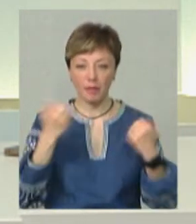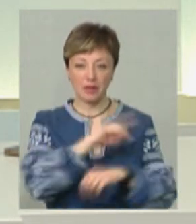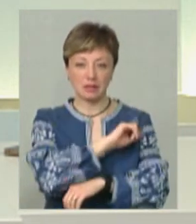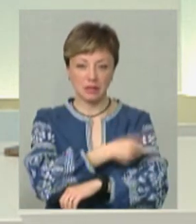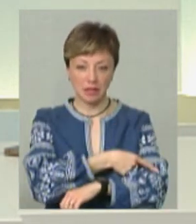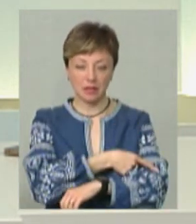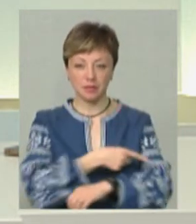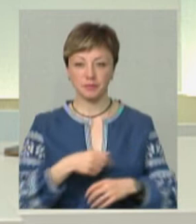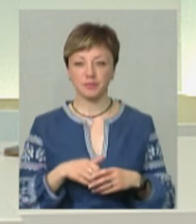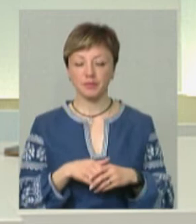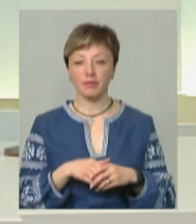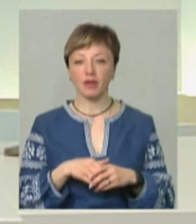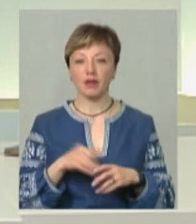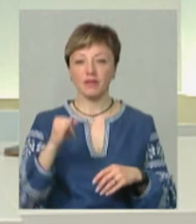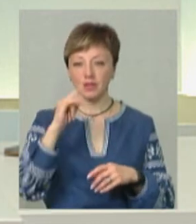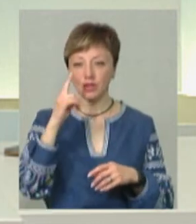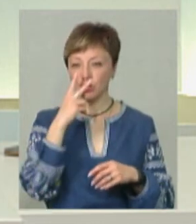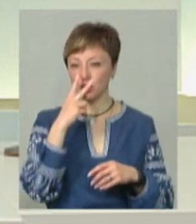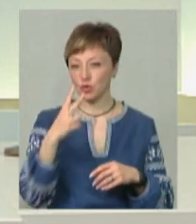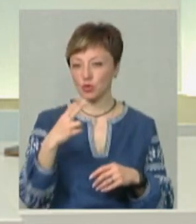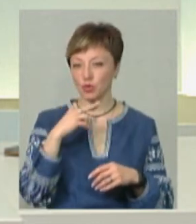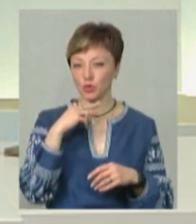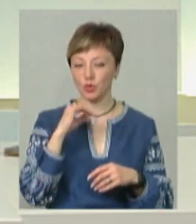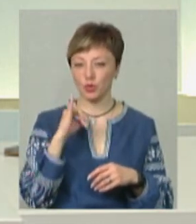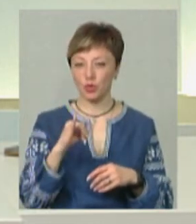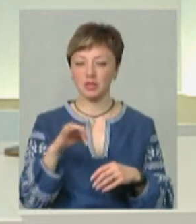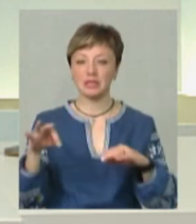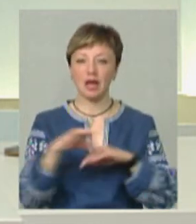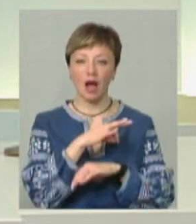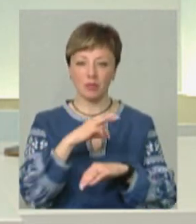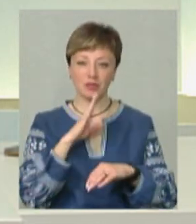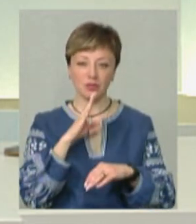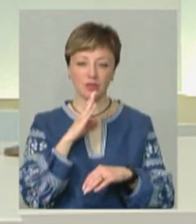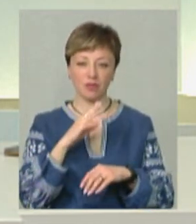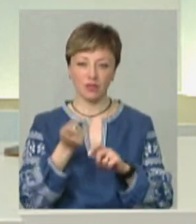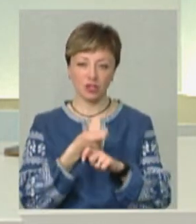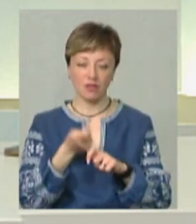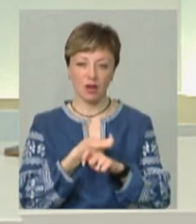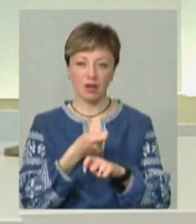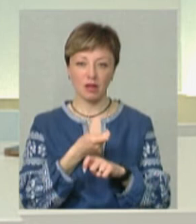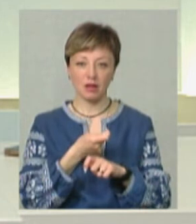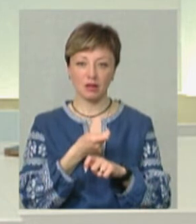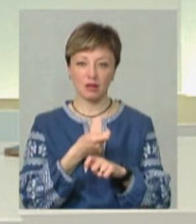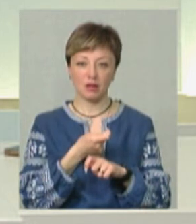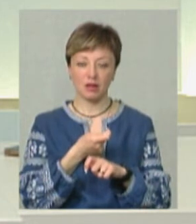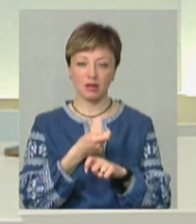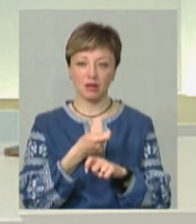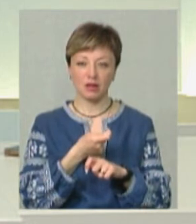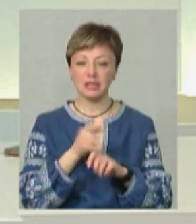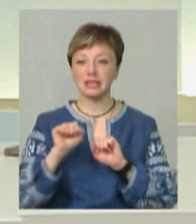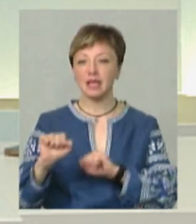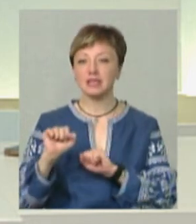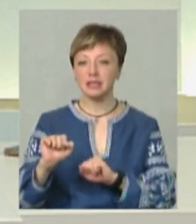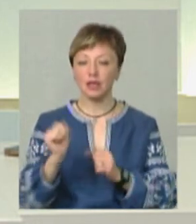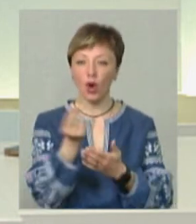сил, від зурочення. Якщо дівчата там виходили заміж, вони на сорочках вишивали теж відповідні